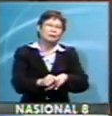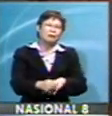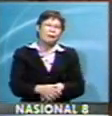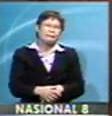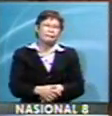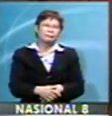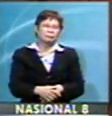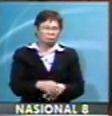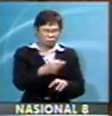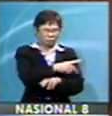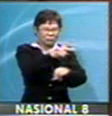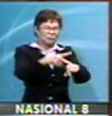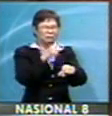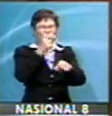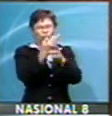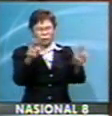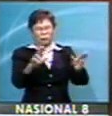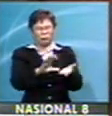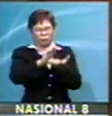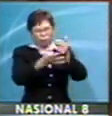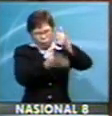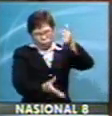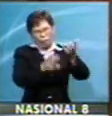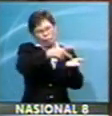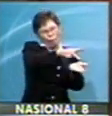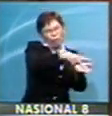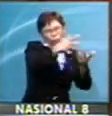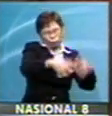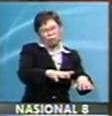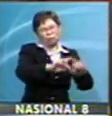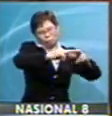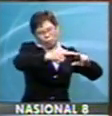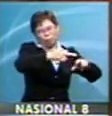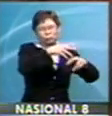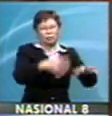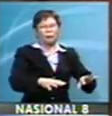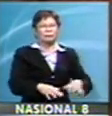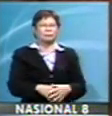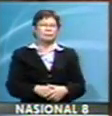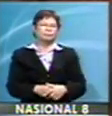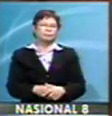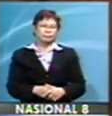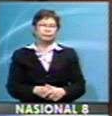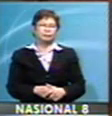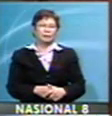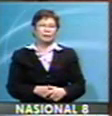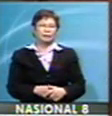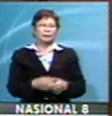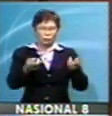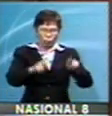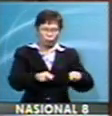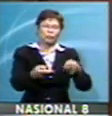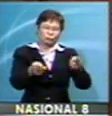mana not peruntukan itu dah dibelanjakan dan kita tak belanjakan lagi perukan dia memang kontraktor yang